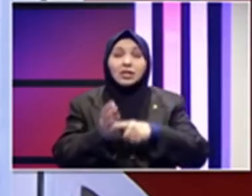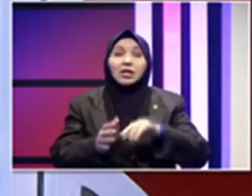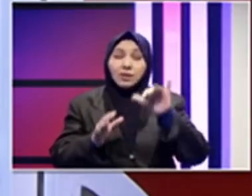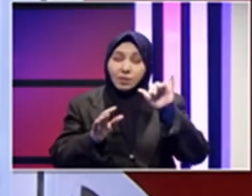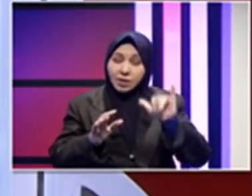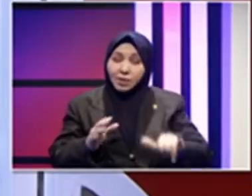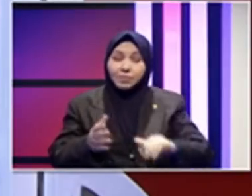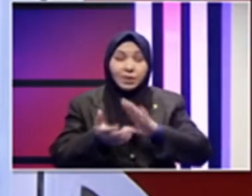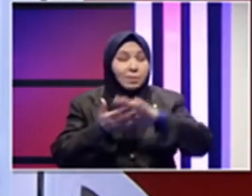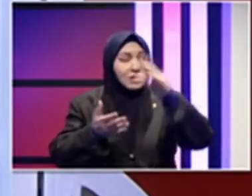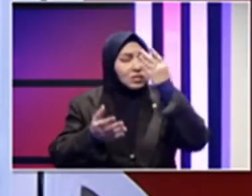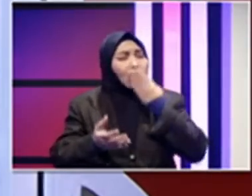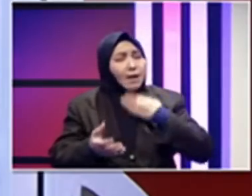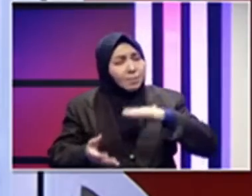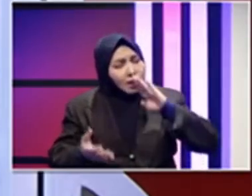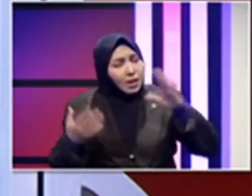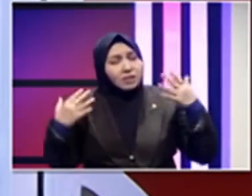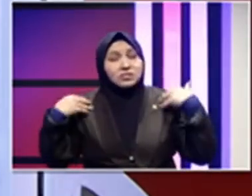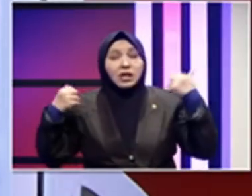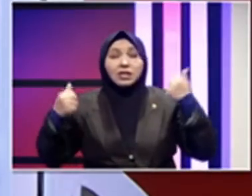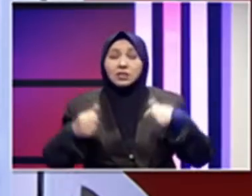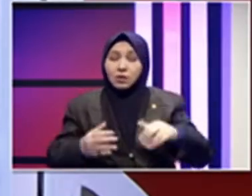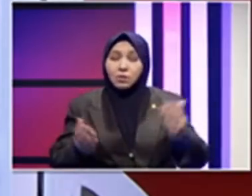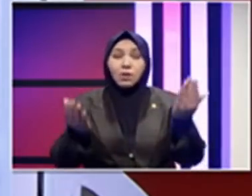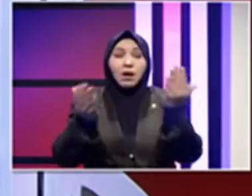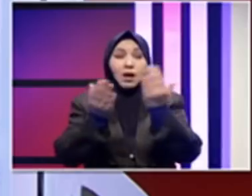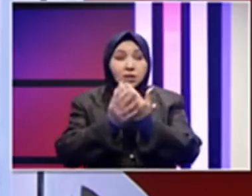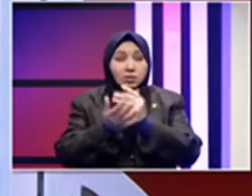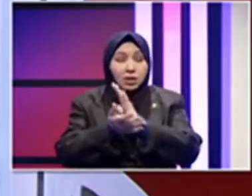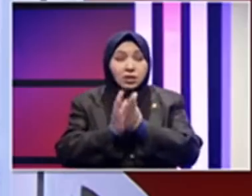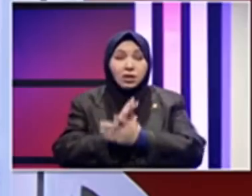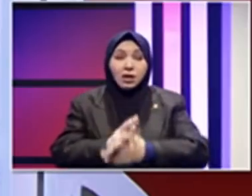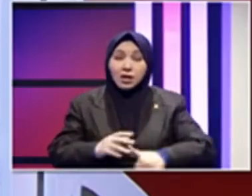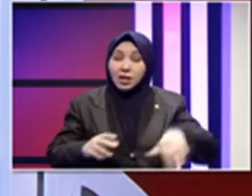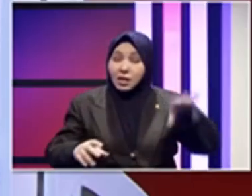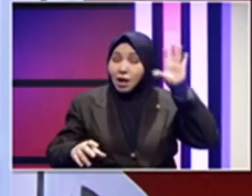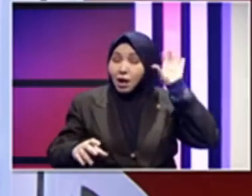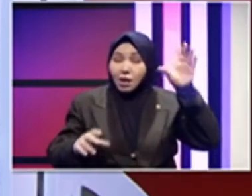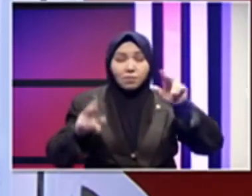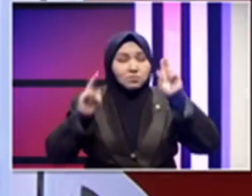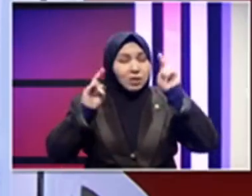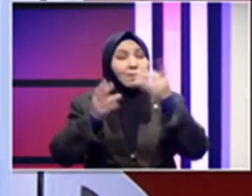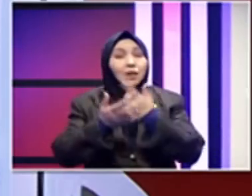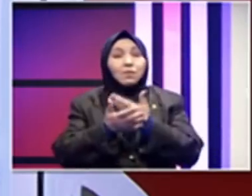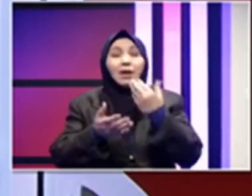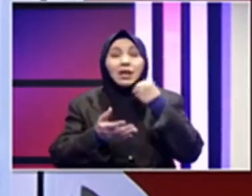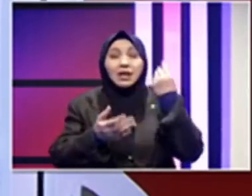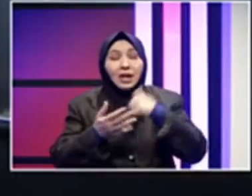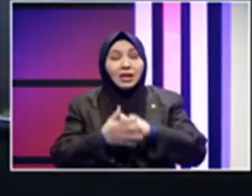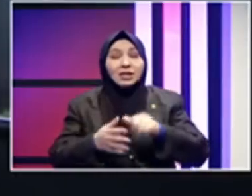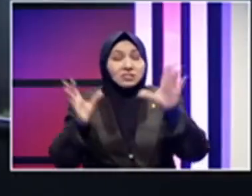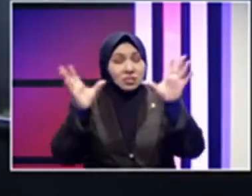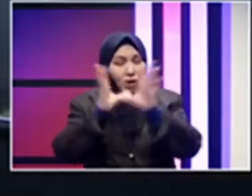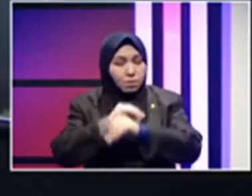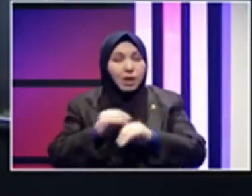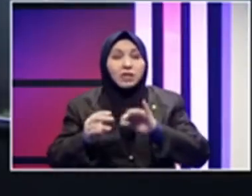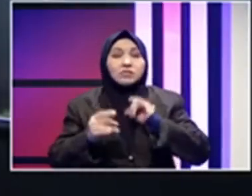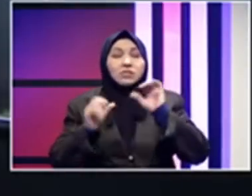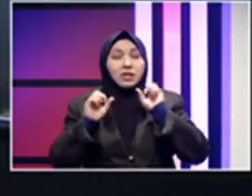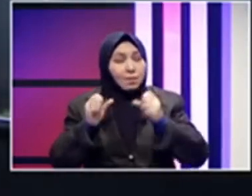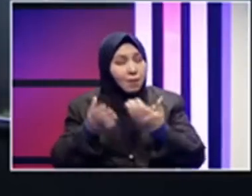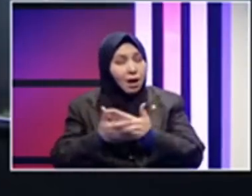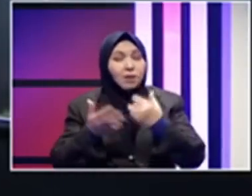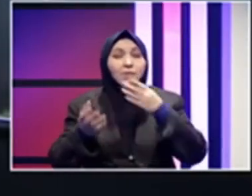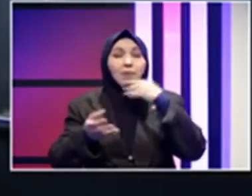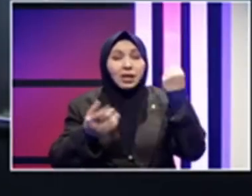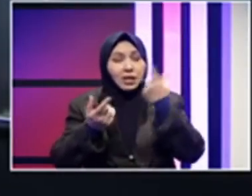belajar sama. Alhamdulillah, alhamdulillah sihat ya, kita doakan Ustaz ya. Amin ya. Dengan Ustaz baru balik daripada Sarawak. Ya betul, alhamdulillah. Ya, kami baru balik semalam. Masya-Allah. Malam